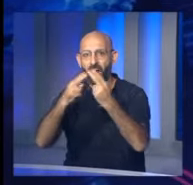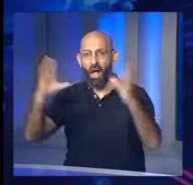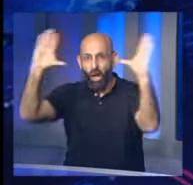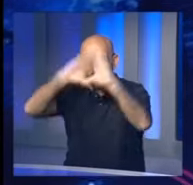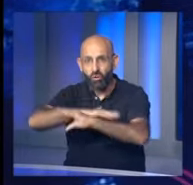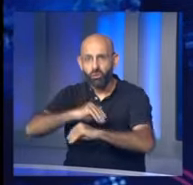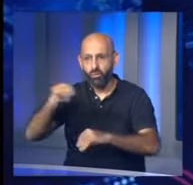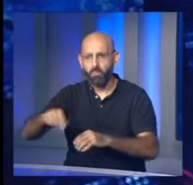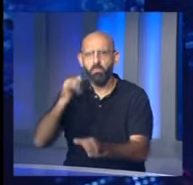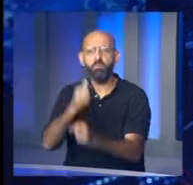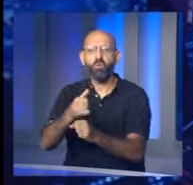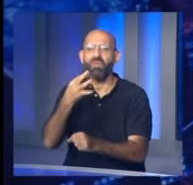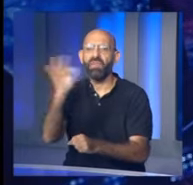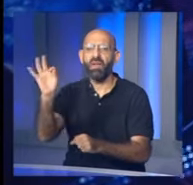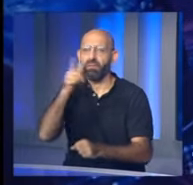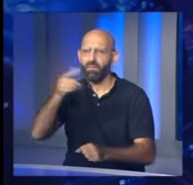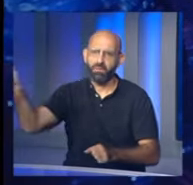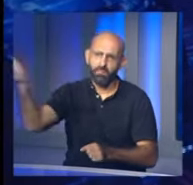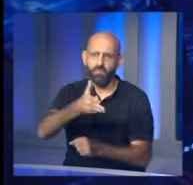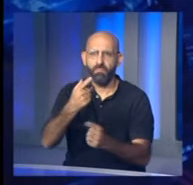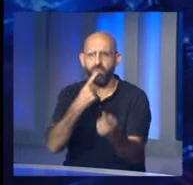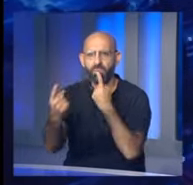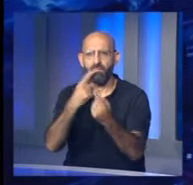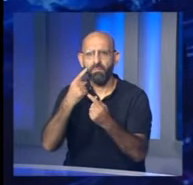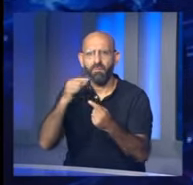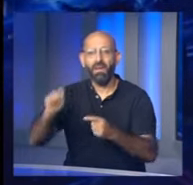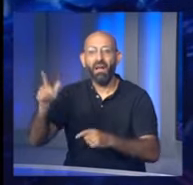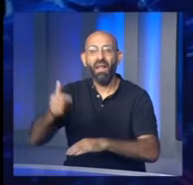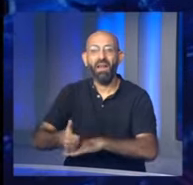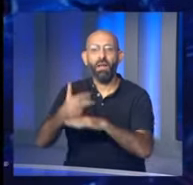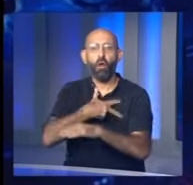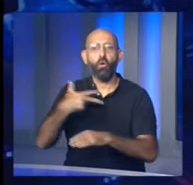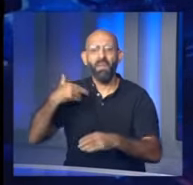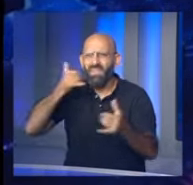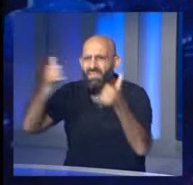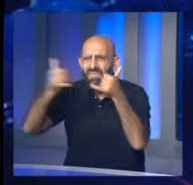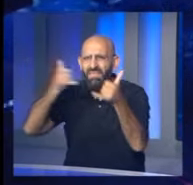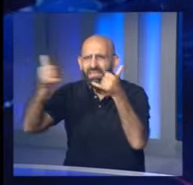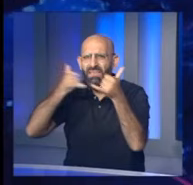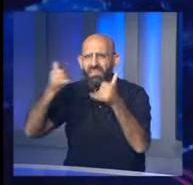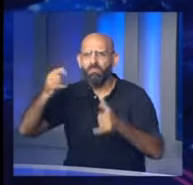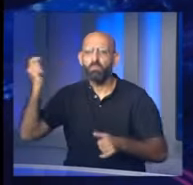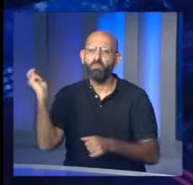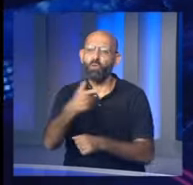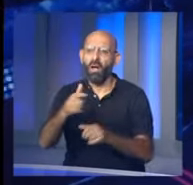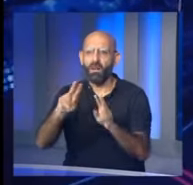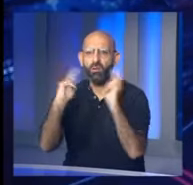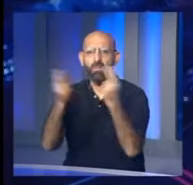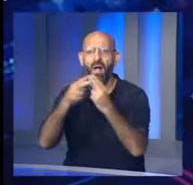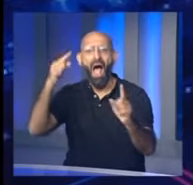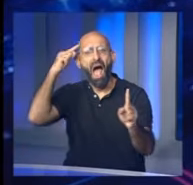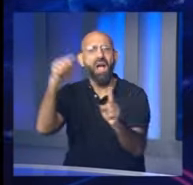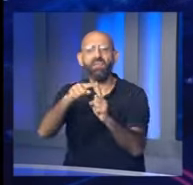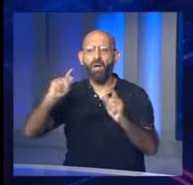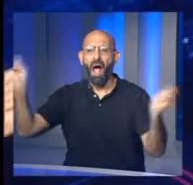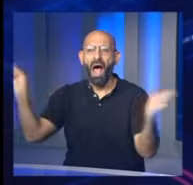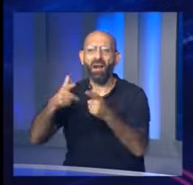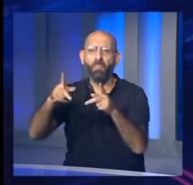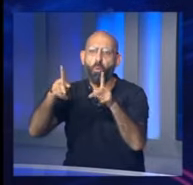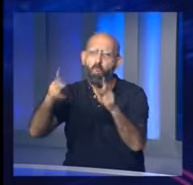طارئه لمجلس الامن الليله بدعوه من فرنسا وميقاتي يكثف الاتصالات الدبلوماسيه قبيل